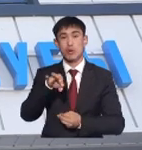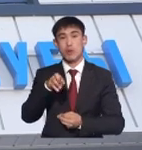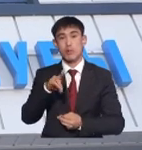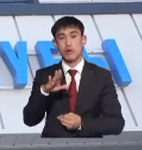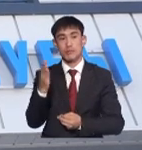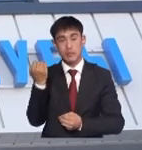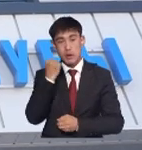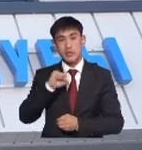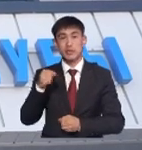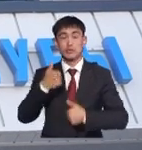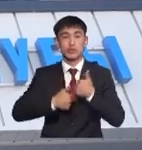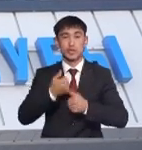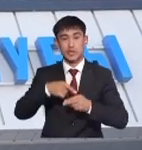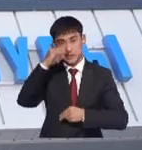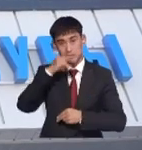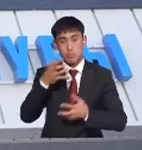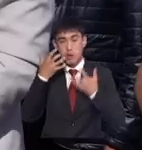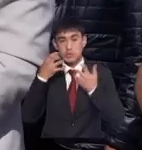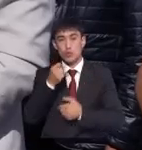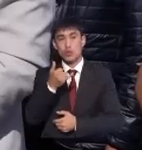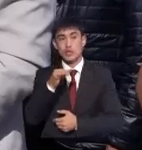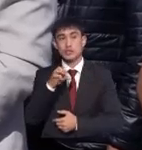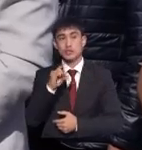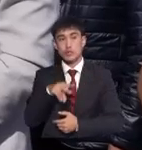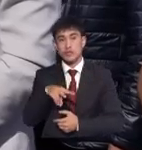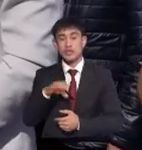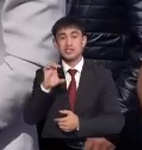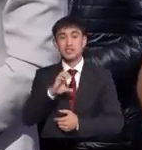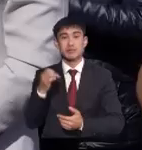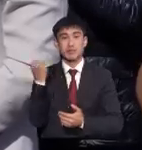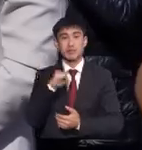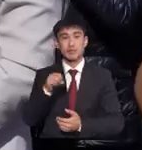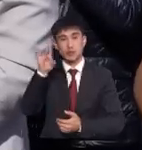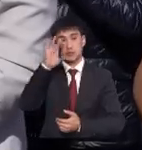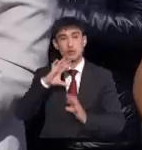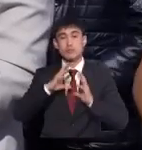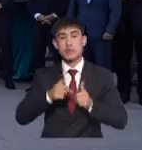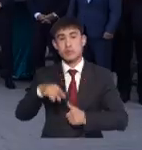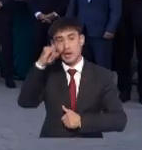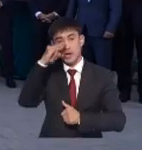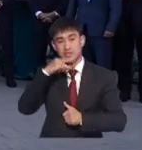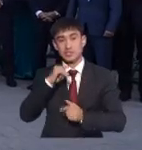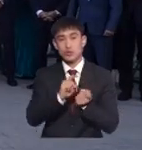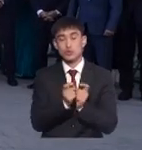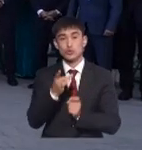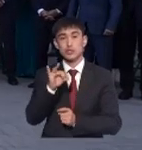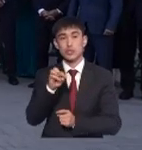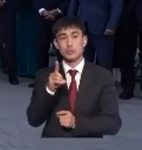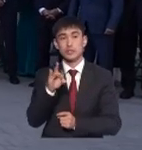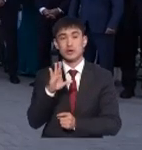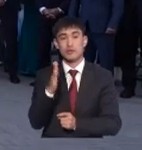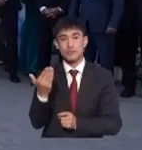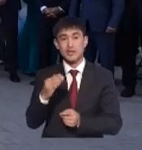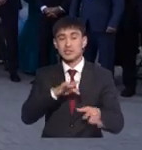Мамырова, победителя турнира «Казахстан Барысы» Улана Рыскулова, серебряного призера, чемпиона мира по казах-шакурес Руслана Абдыразакова.